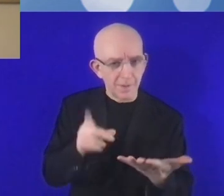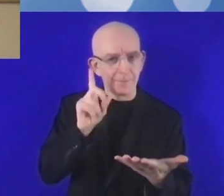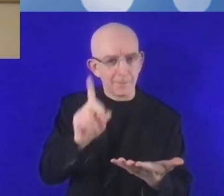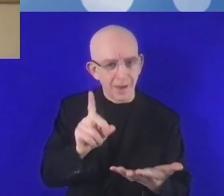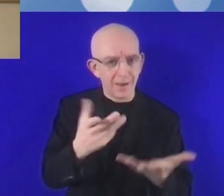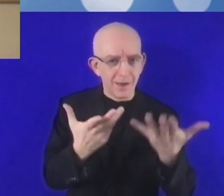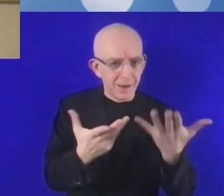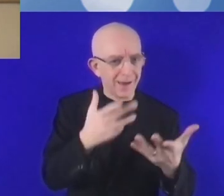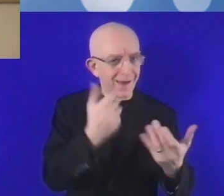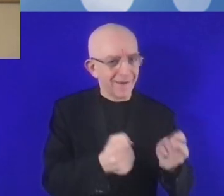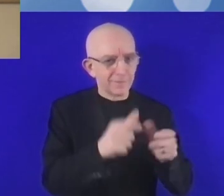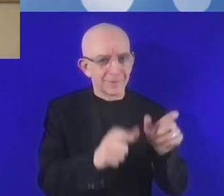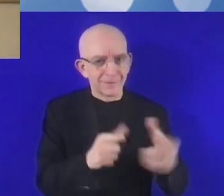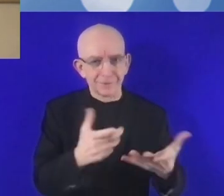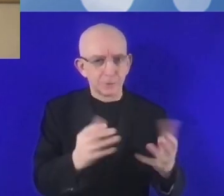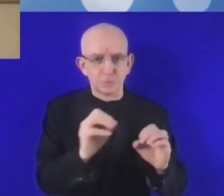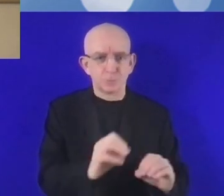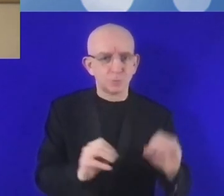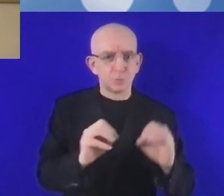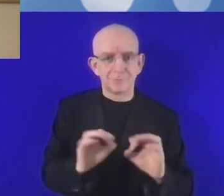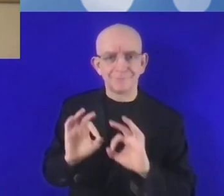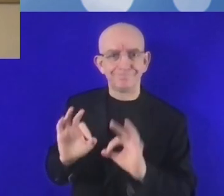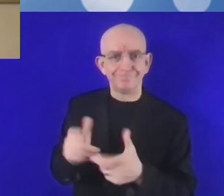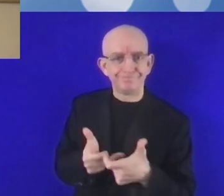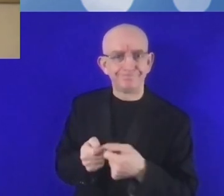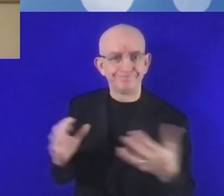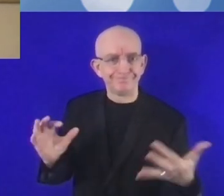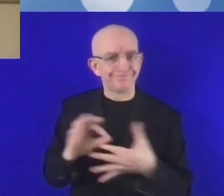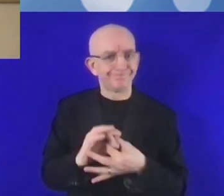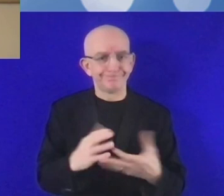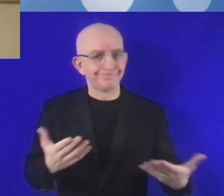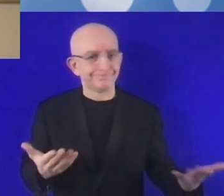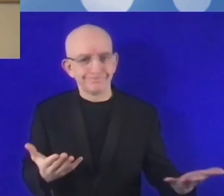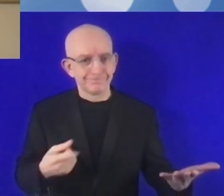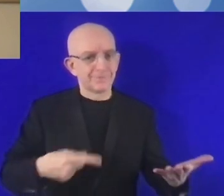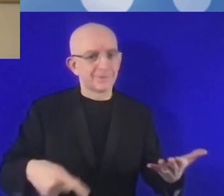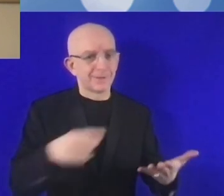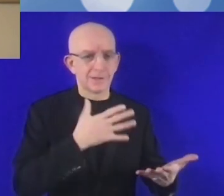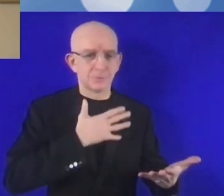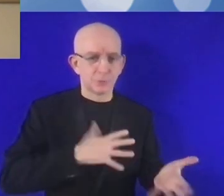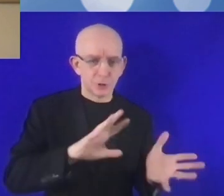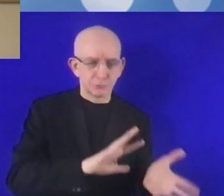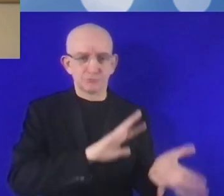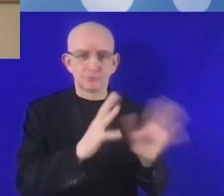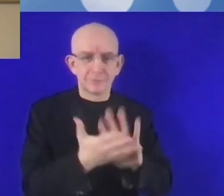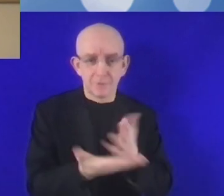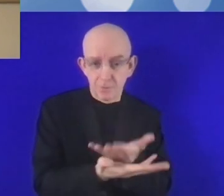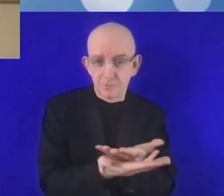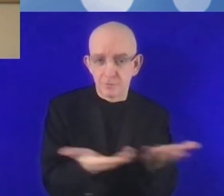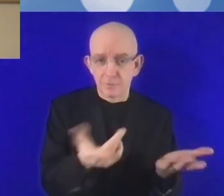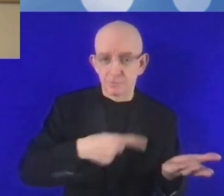на которых не у всех еще есть доступ к интернету. А ведь интернет может